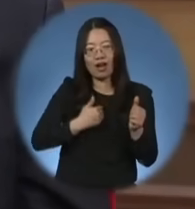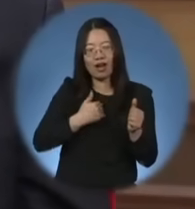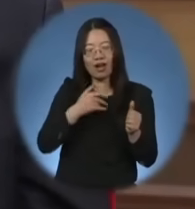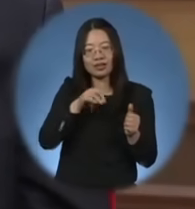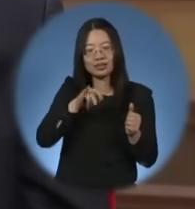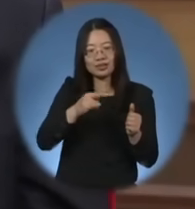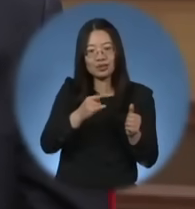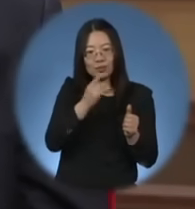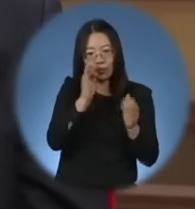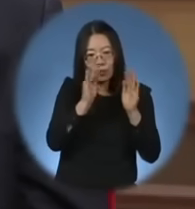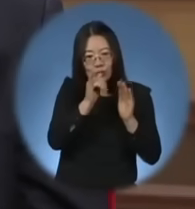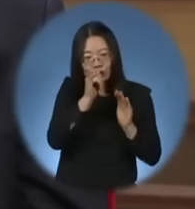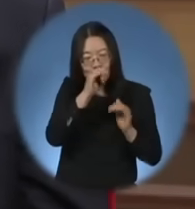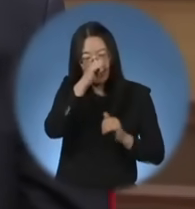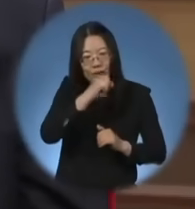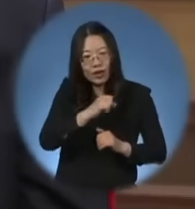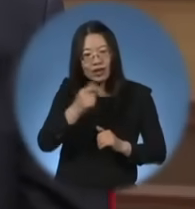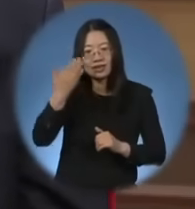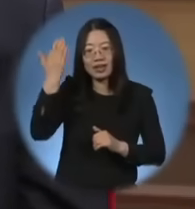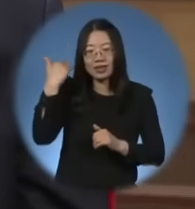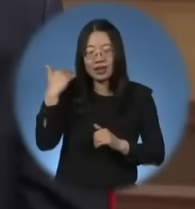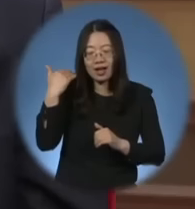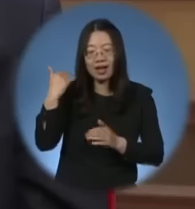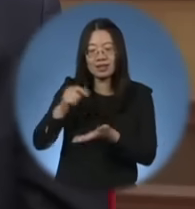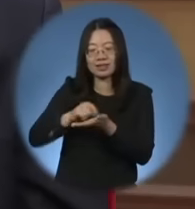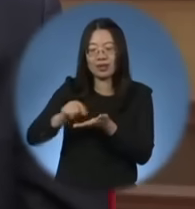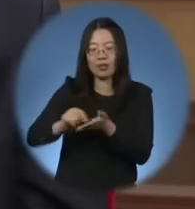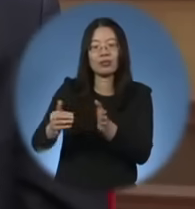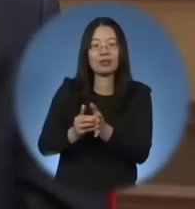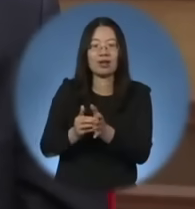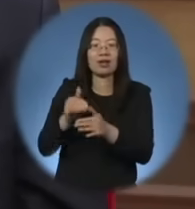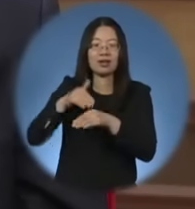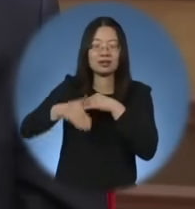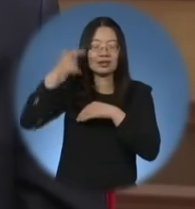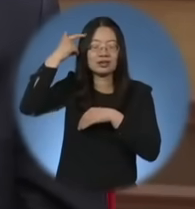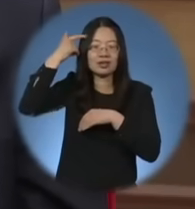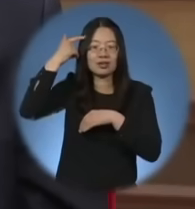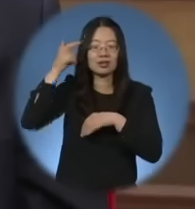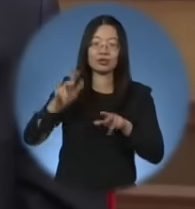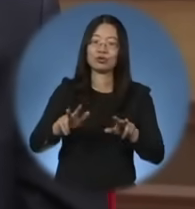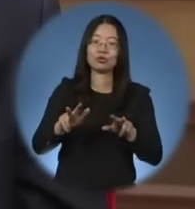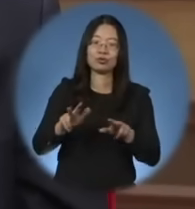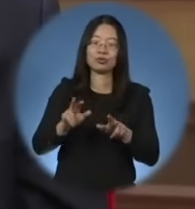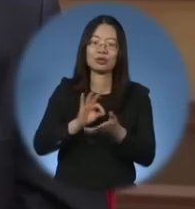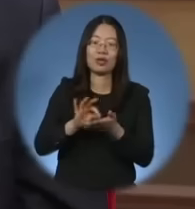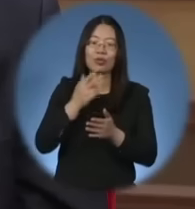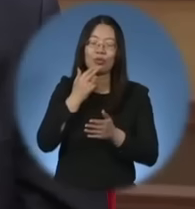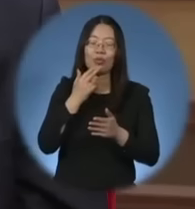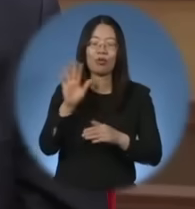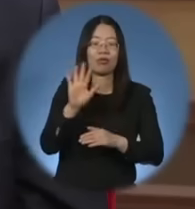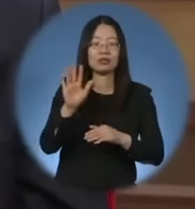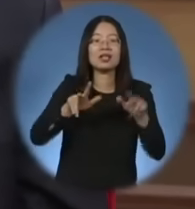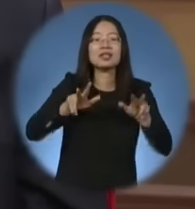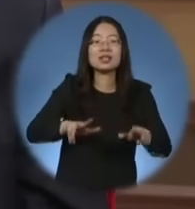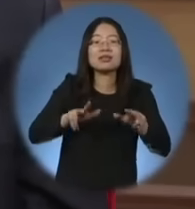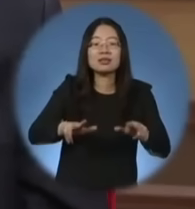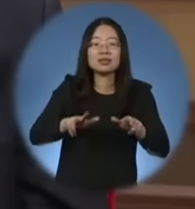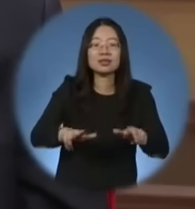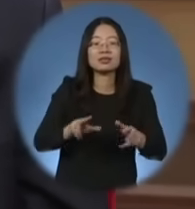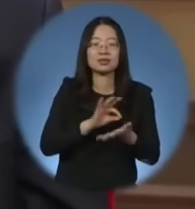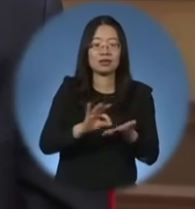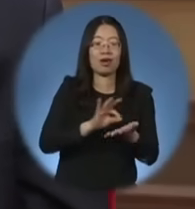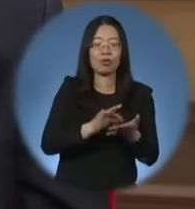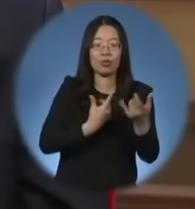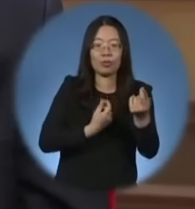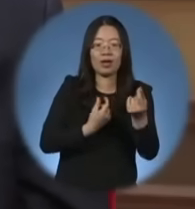좋아한다고 하는데 예 옛날에 시조를 썼다 이렇게 하는 사거 방식인데 안 해요 옛날에 쓰는 거 아니고 지금